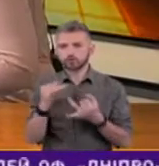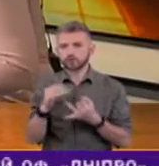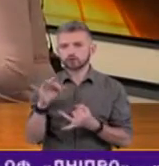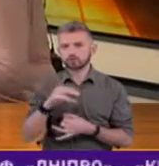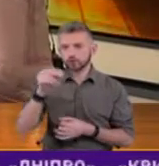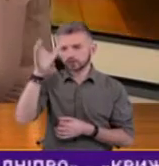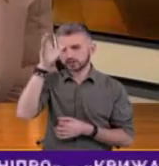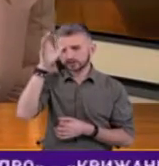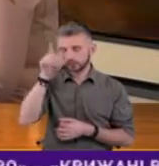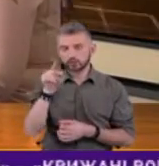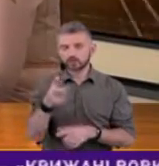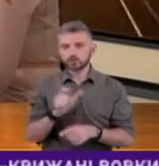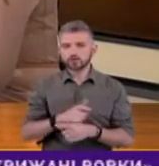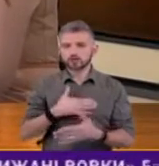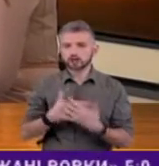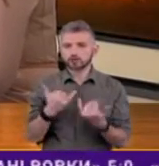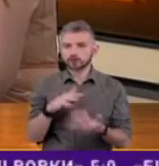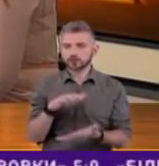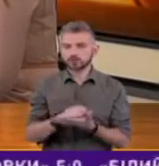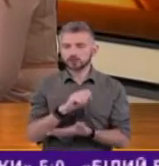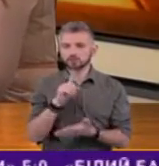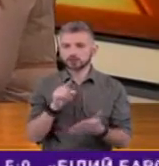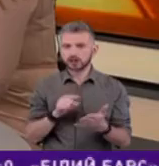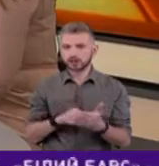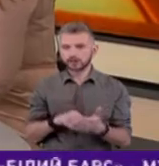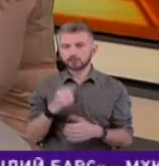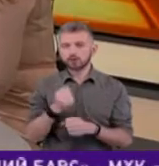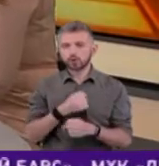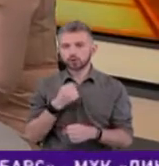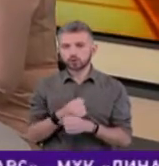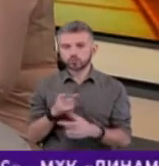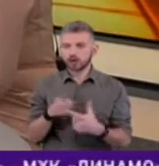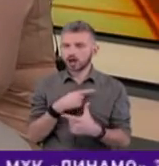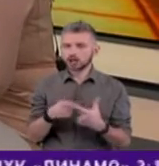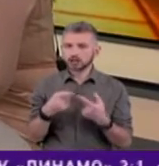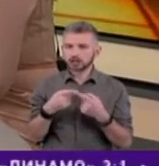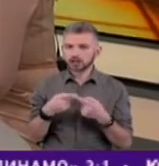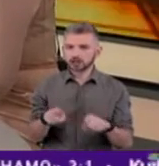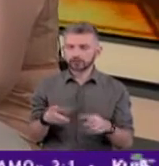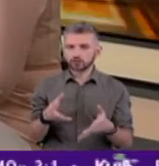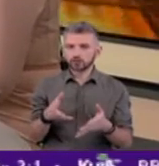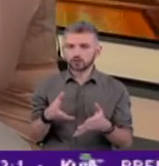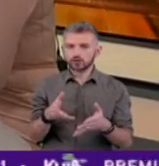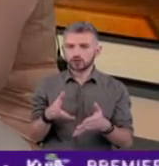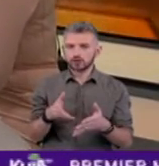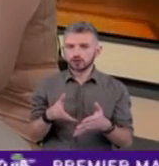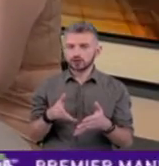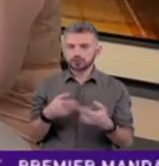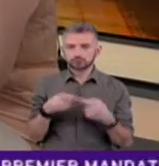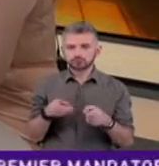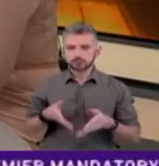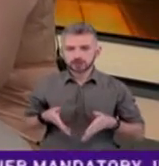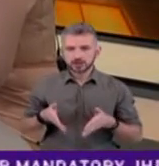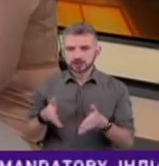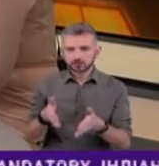освіту. Ви досить активно зараз займаєтеся питанням розробки альтернативного під'їзду